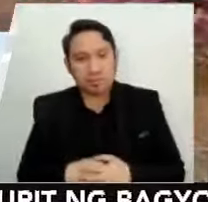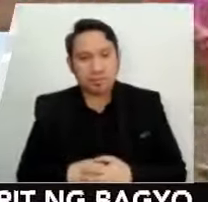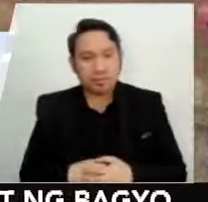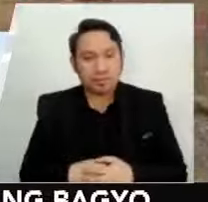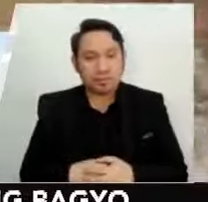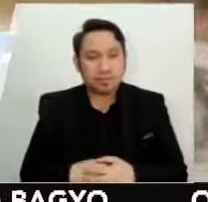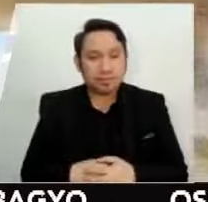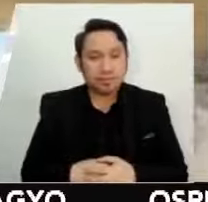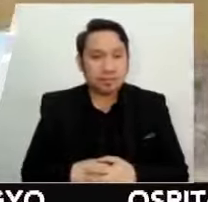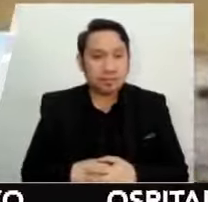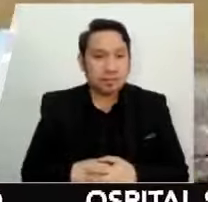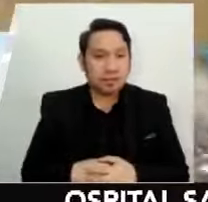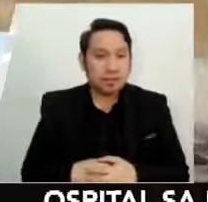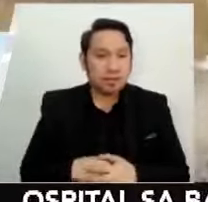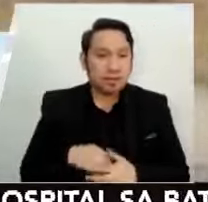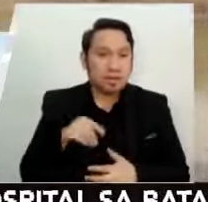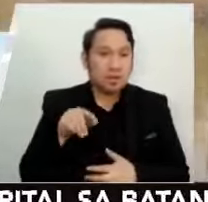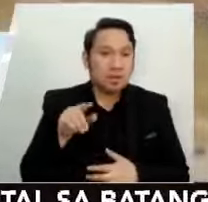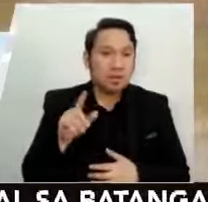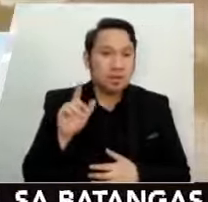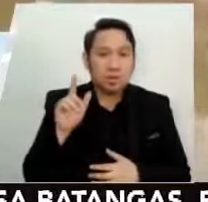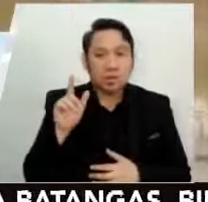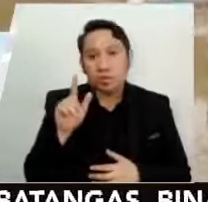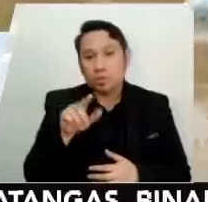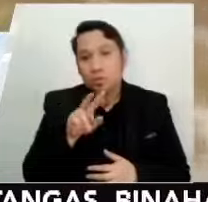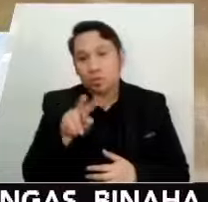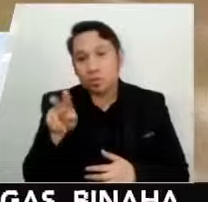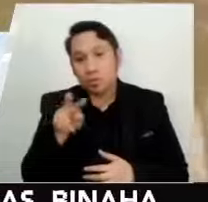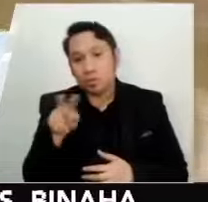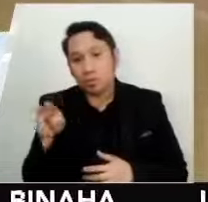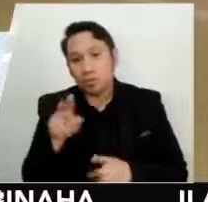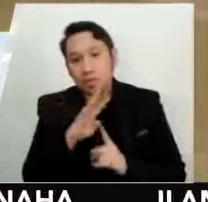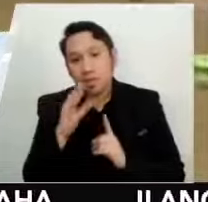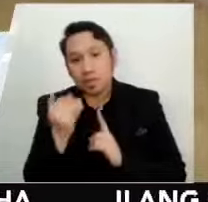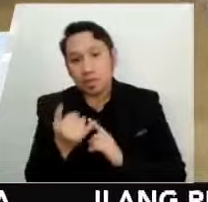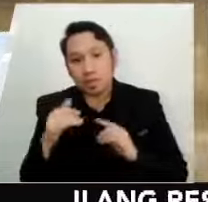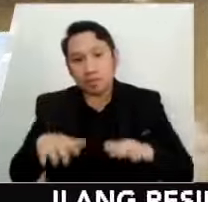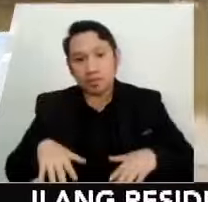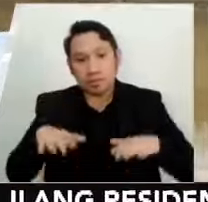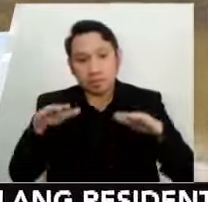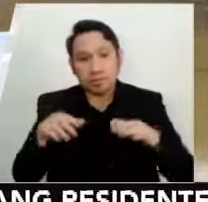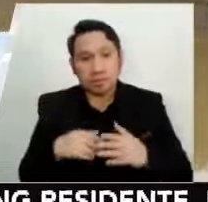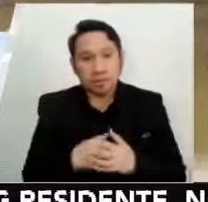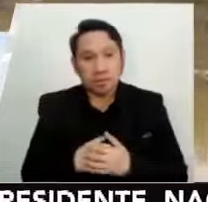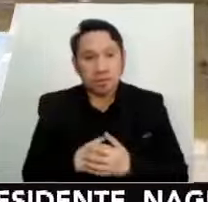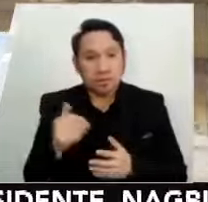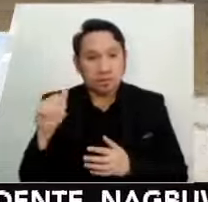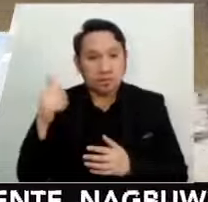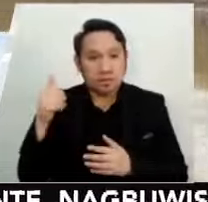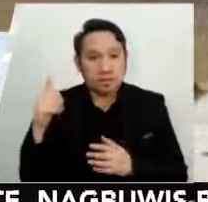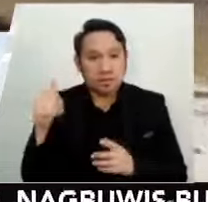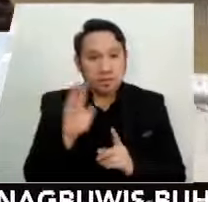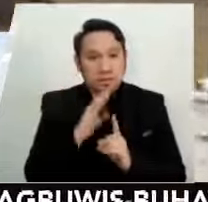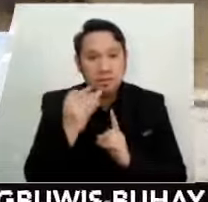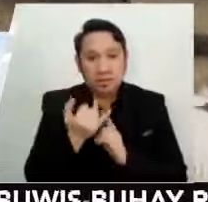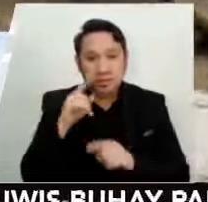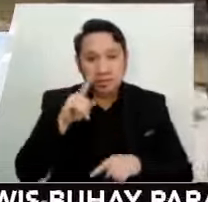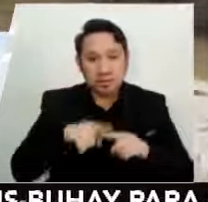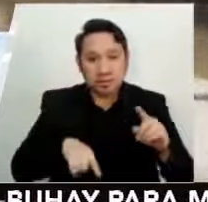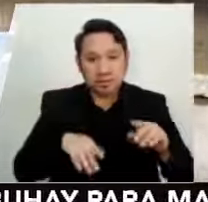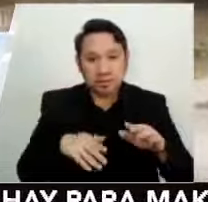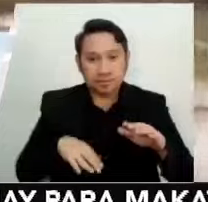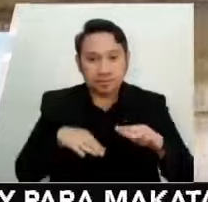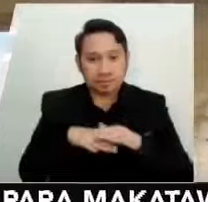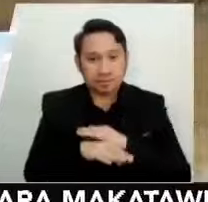CDRRMO, 22 barangay sa Ilagan ang lubog sa baha, habang 10 barangay ang hindi na mapasok dahil sa taas ng baha.